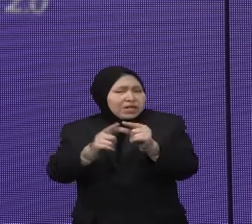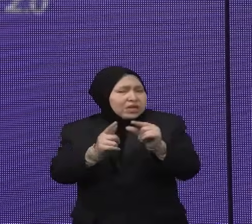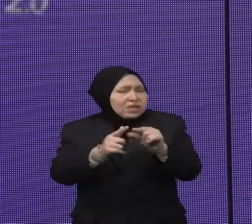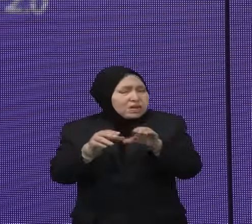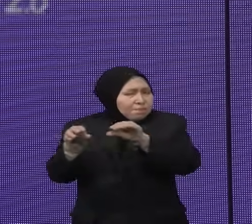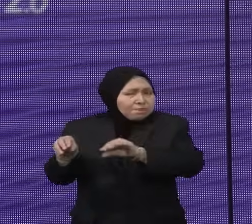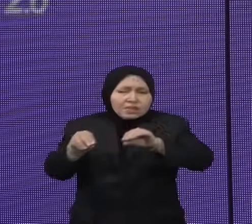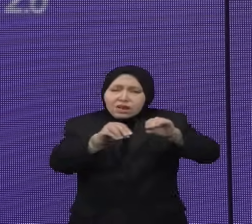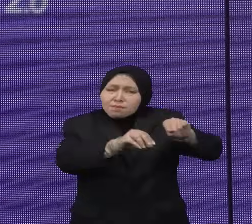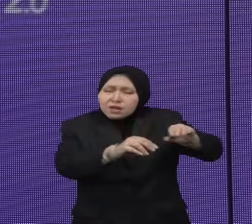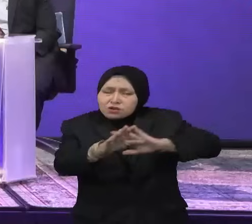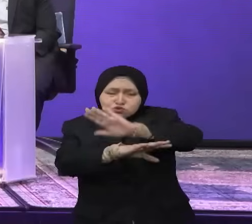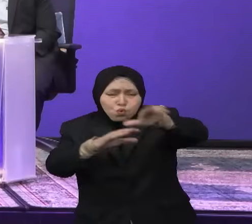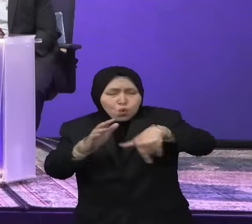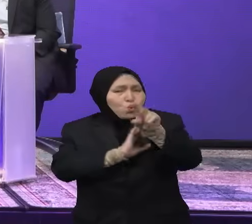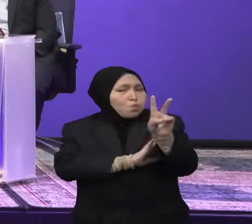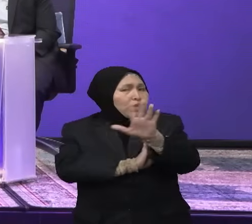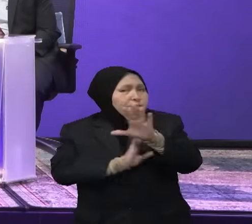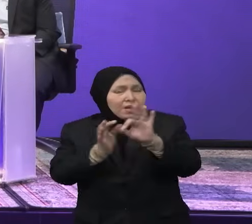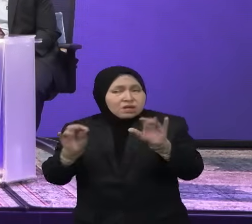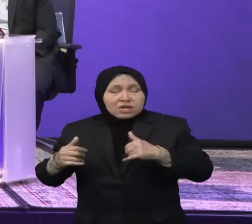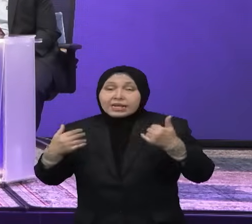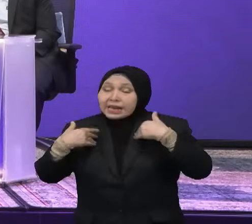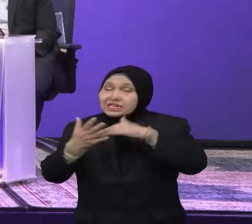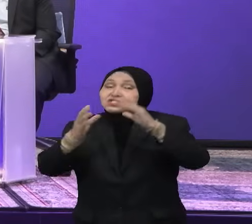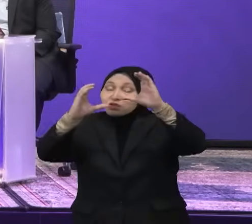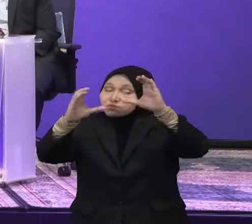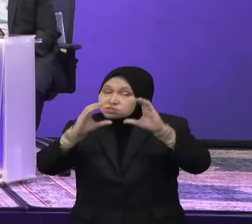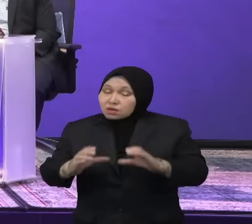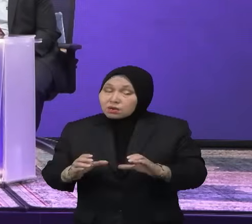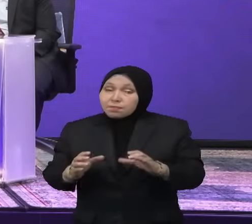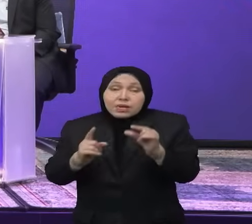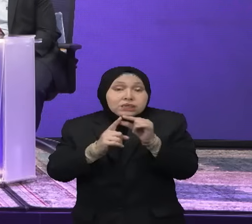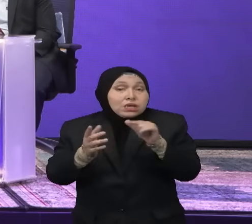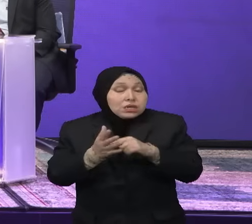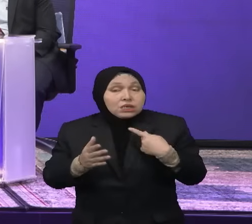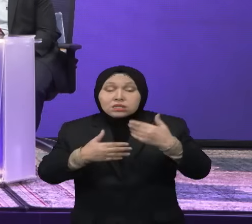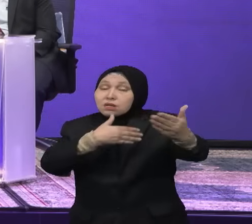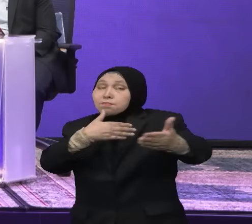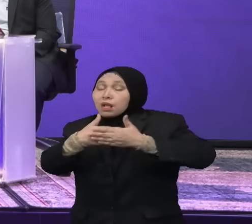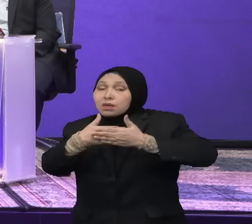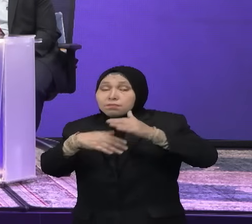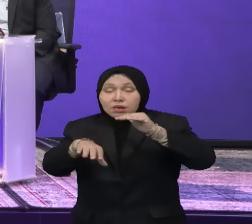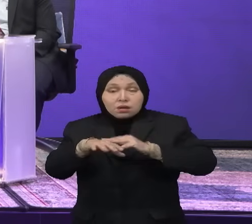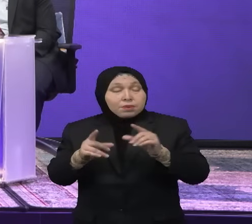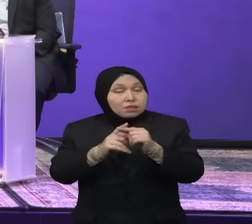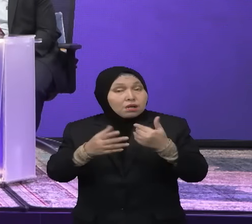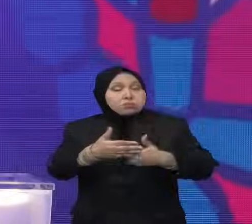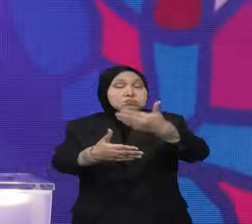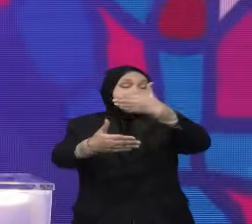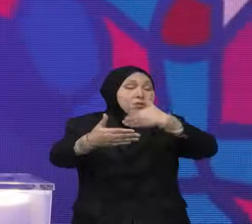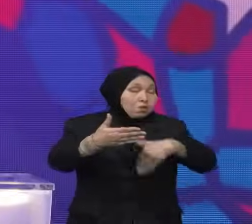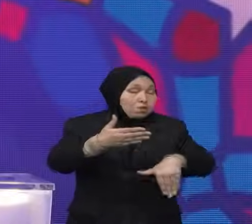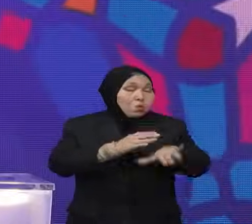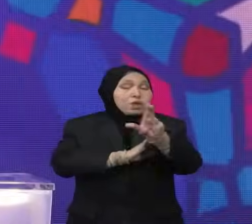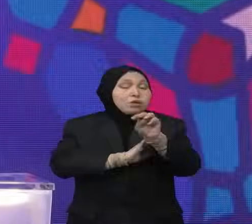pada seluruh 25 ayat yang ada. Tapi satu lagi kaedah ialah perkataan ini kita kembalikan balik kepada perkataan sebelumnya, وَيَتُوبَ